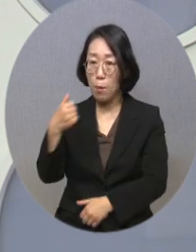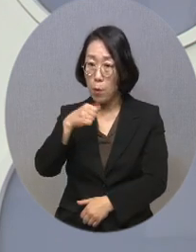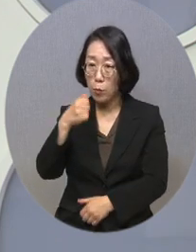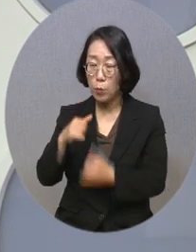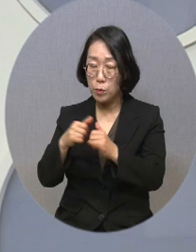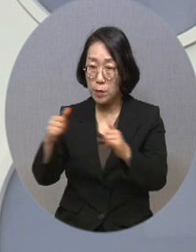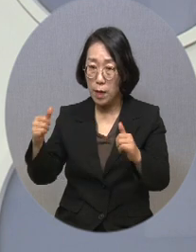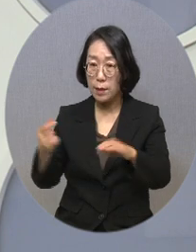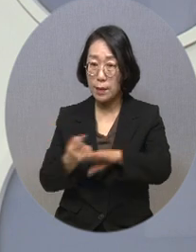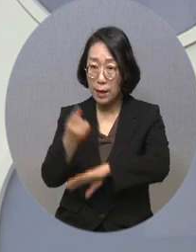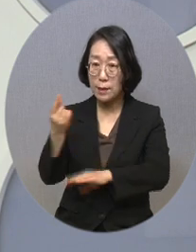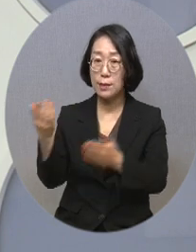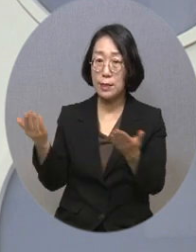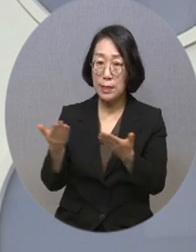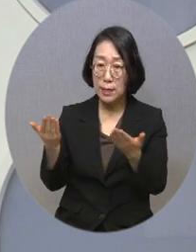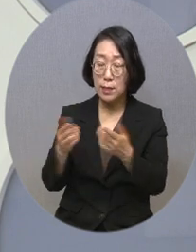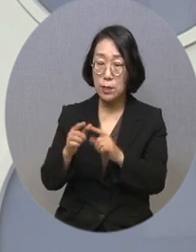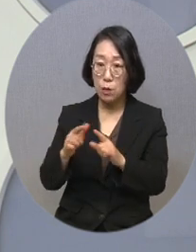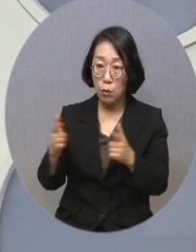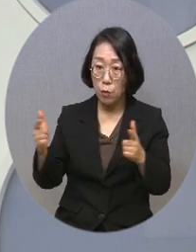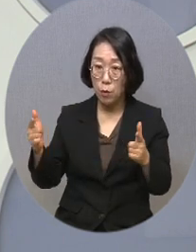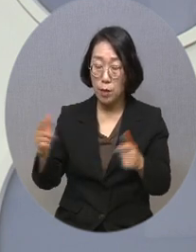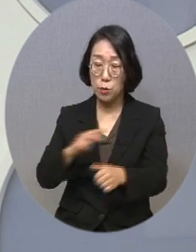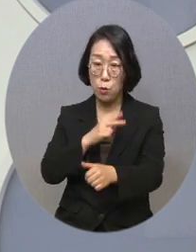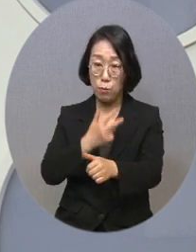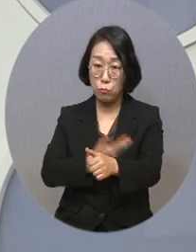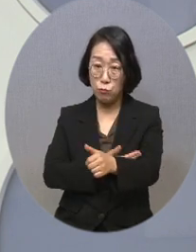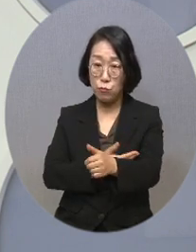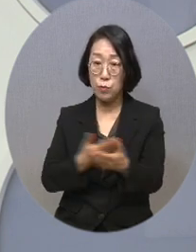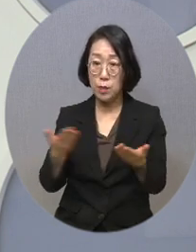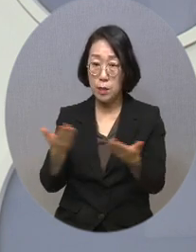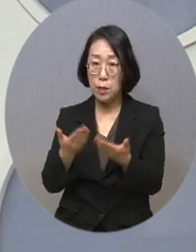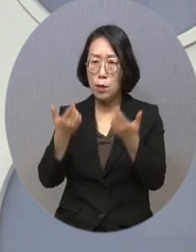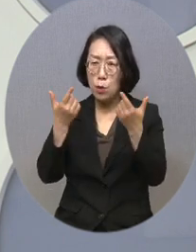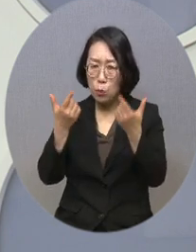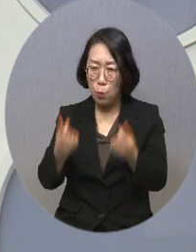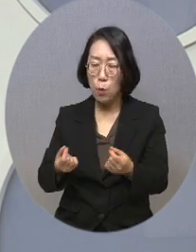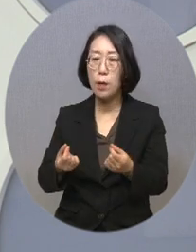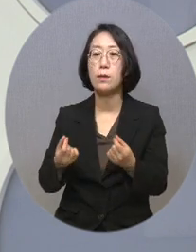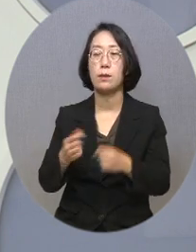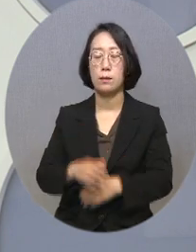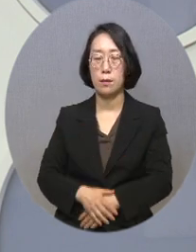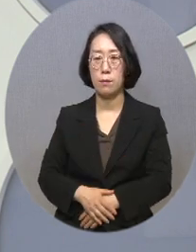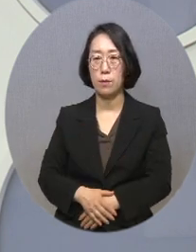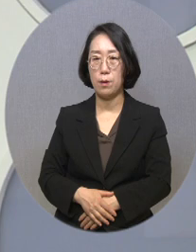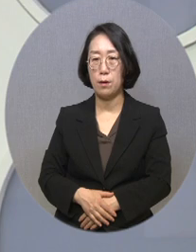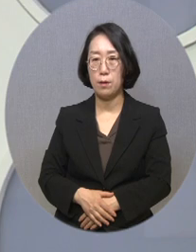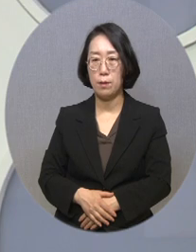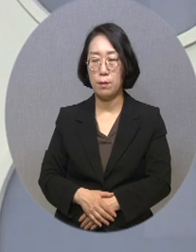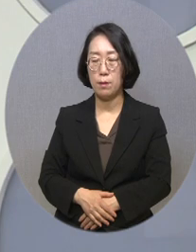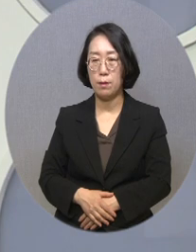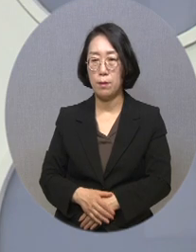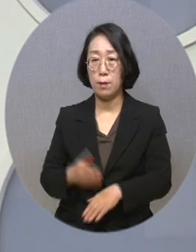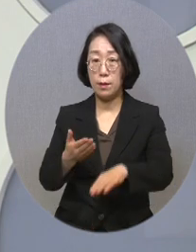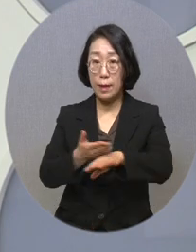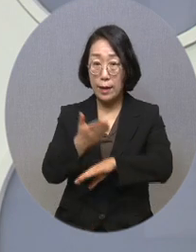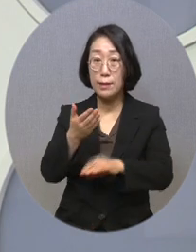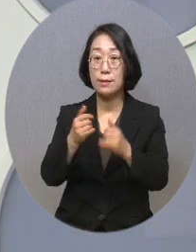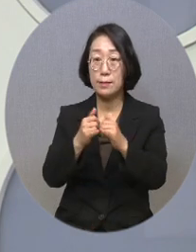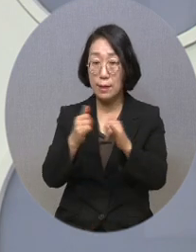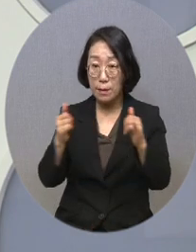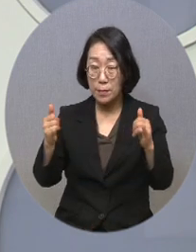하는 다른 업무들에 대한 전문 자격사들도 같은 생각을 가지고 있었기 때문에 많은 전문